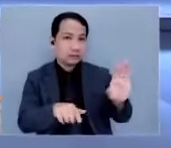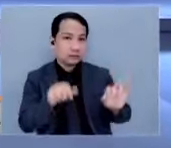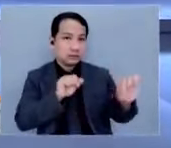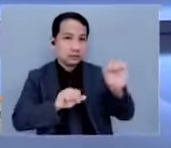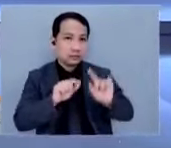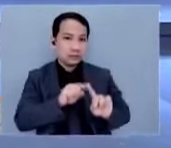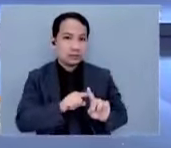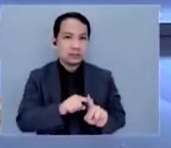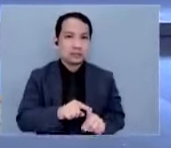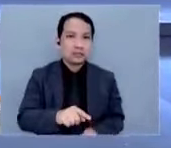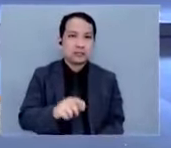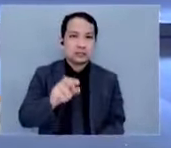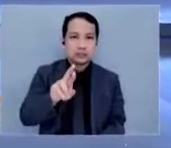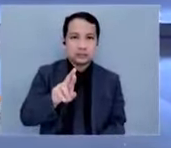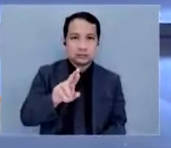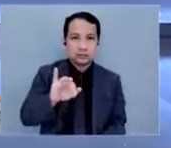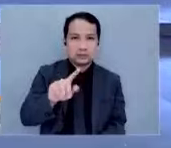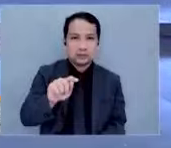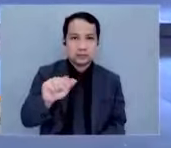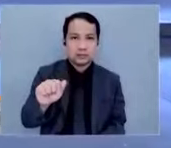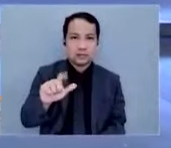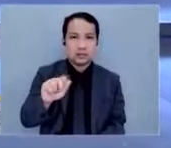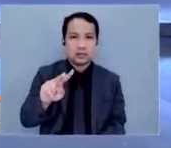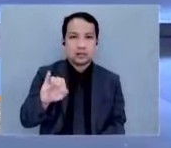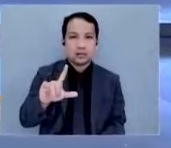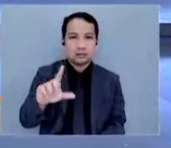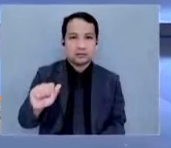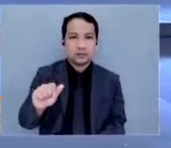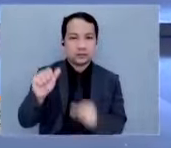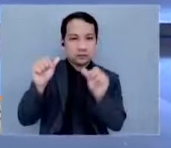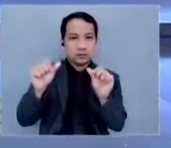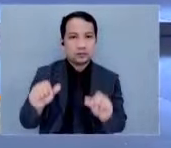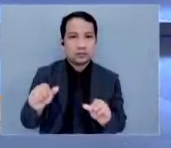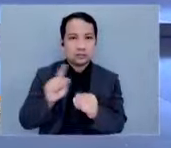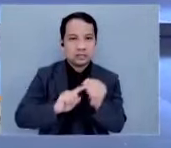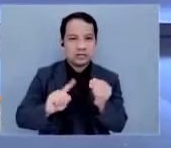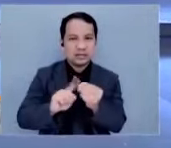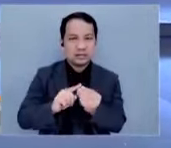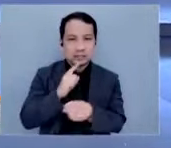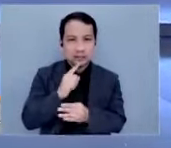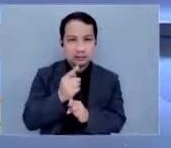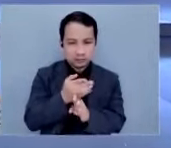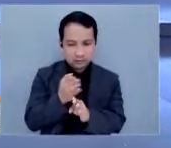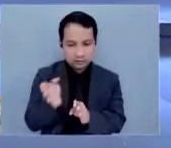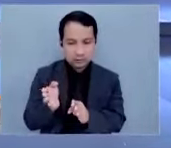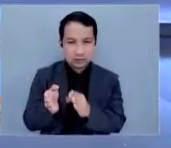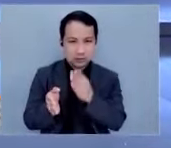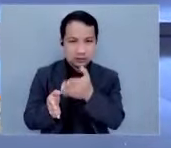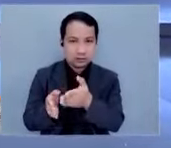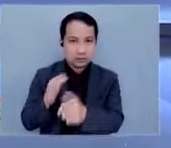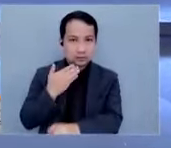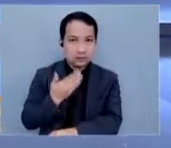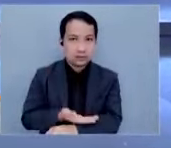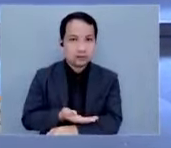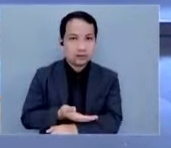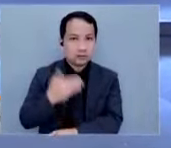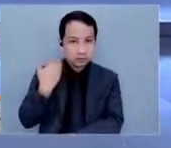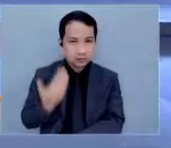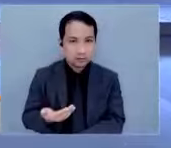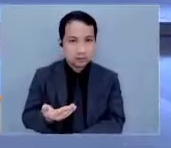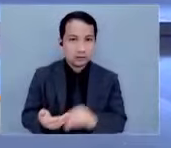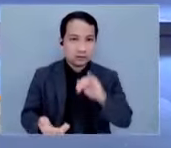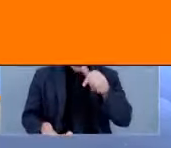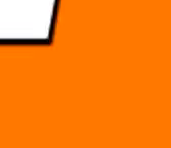si Rita Avila kasunod ng kanyang social media post na umano'y pasaring daw sa mga anak ng pumanaw na si Jacqueline